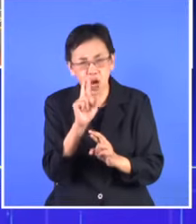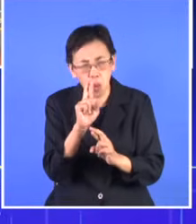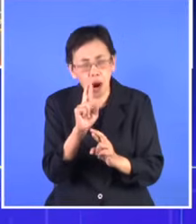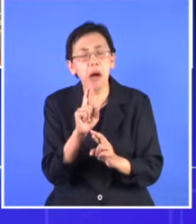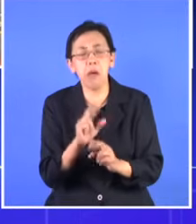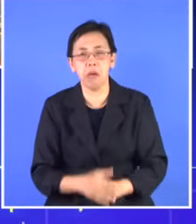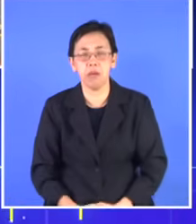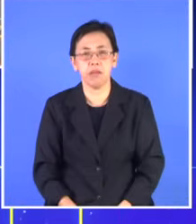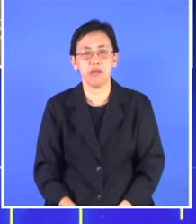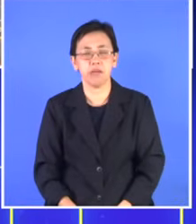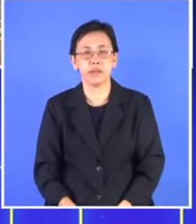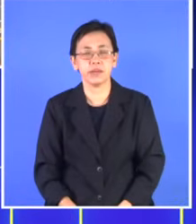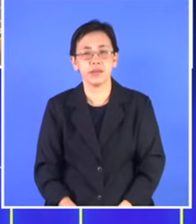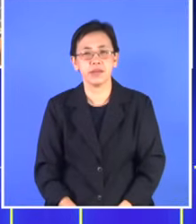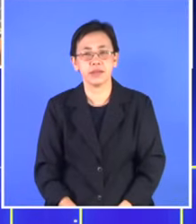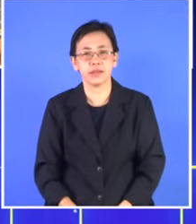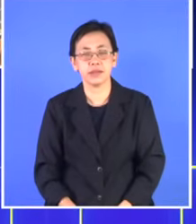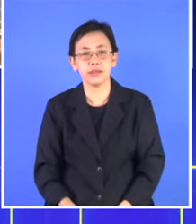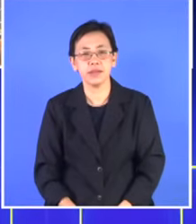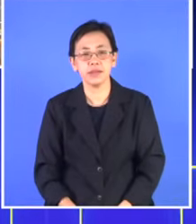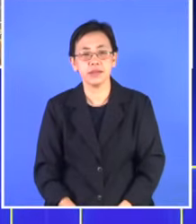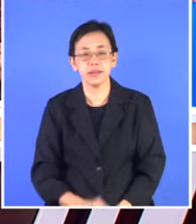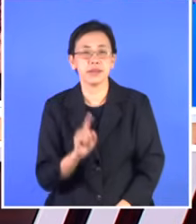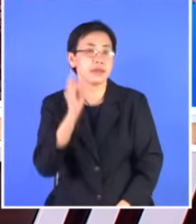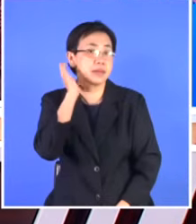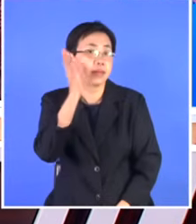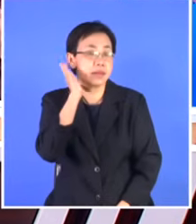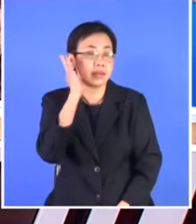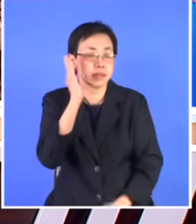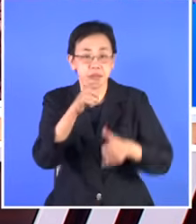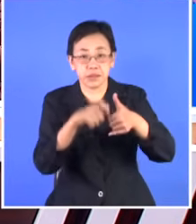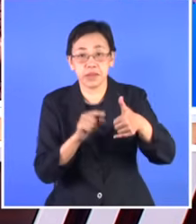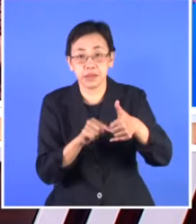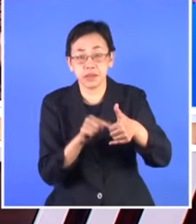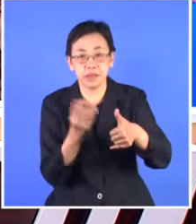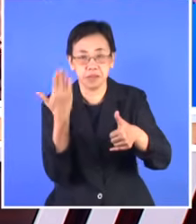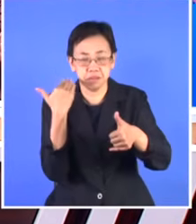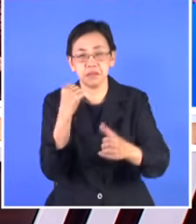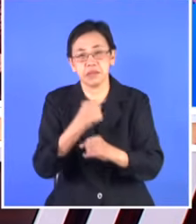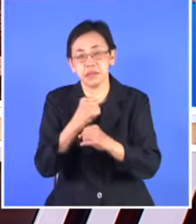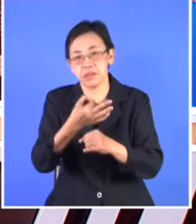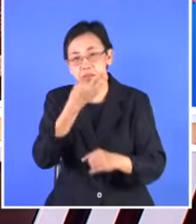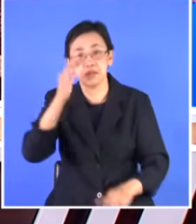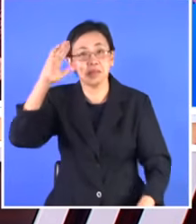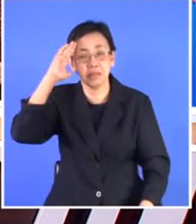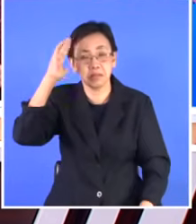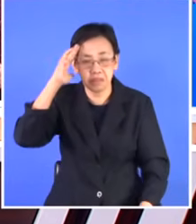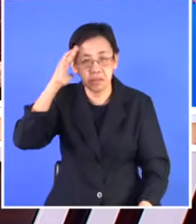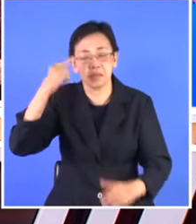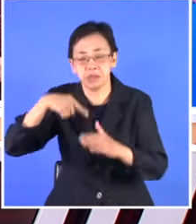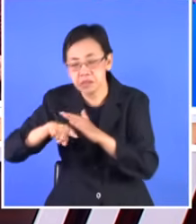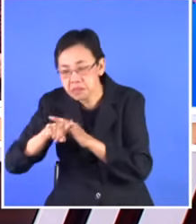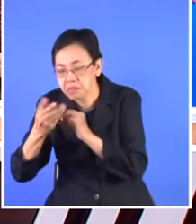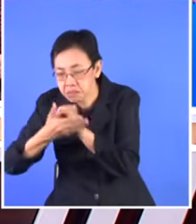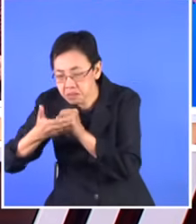ค่ะเรื่องนี้เนี่ยเกิดขึ้นกับหนุ่มคนนึงซึ่งอดีตเนี่ยเขาเคยเป็นทหารแต่ว่าหลงผิดไปยุ่งเกี่ยวกับยาเสพ